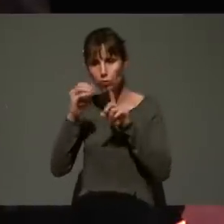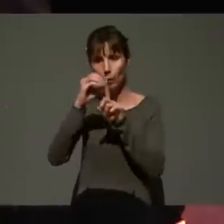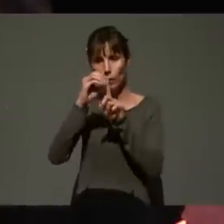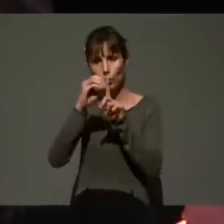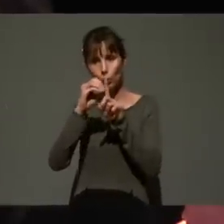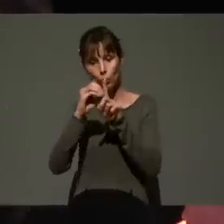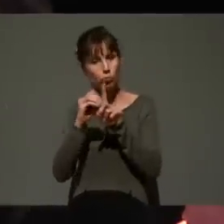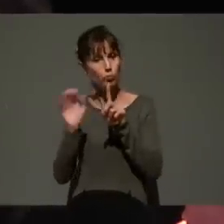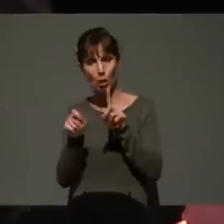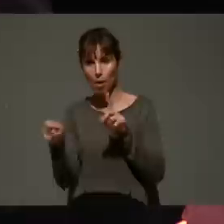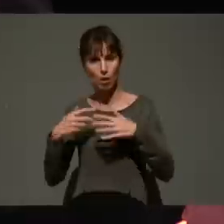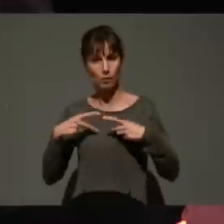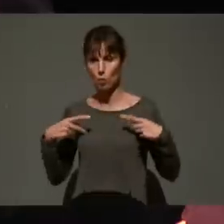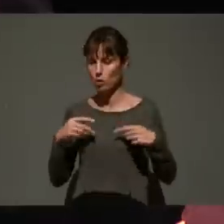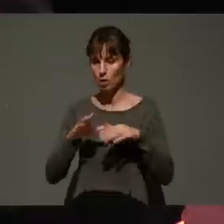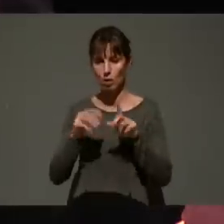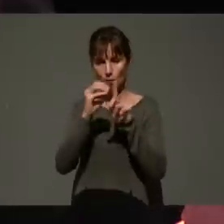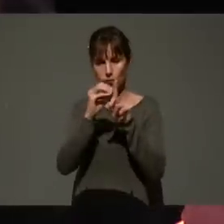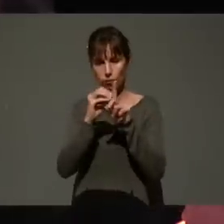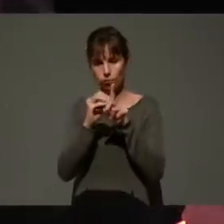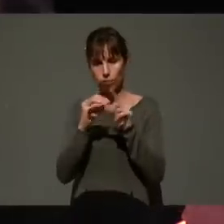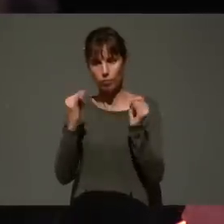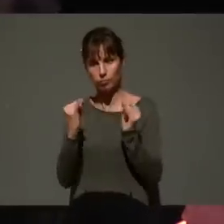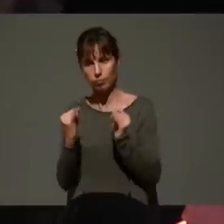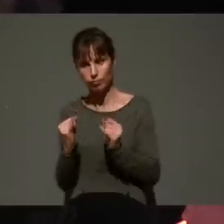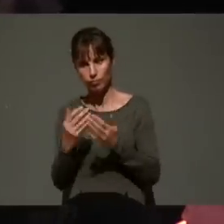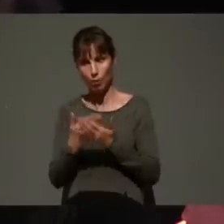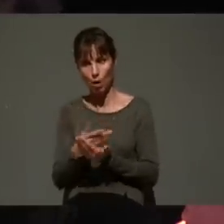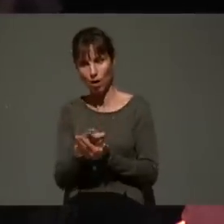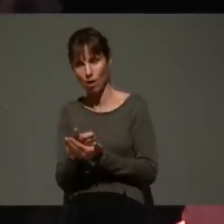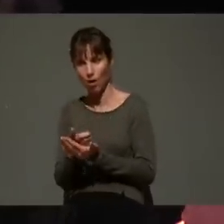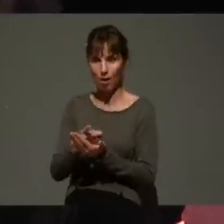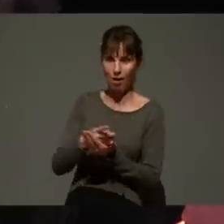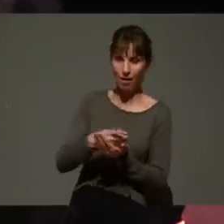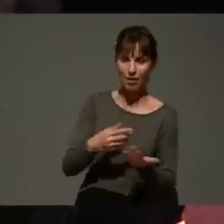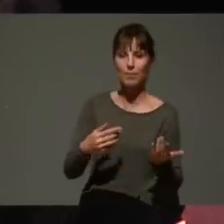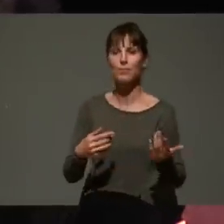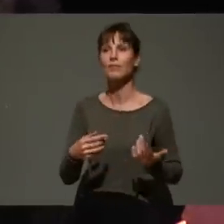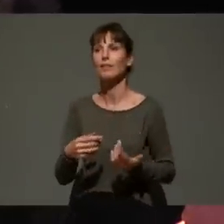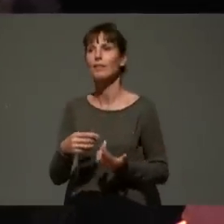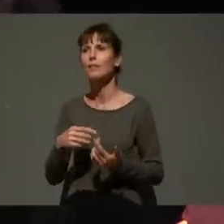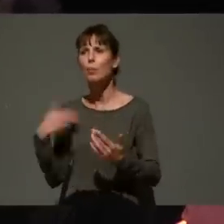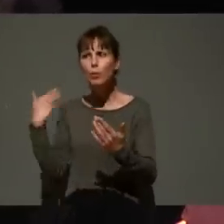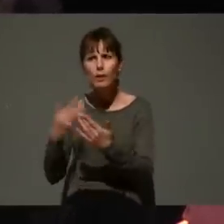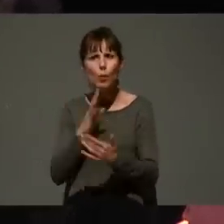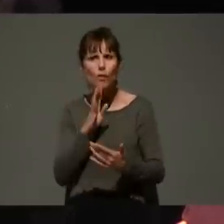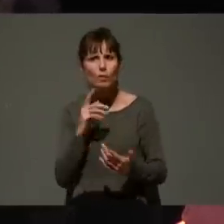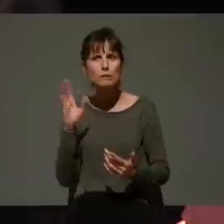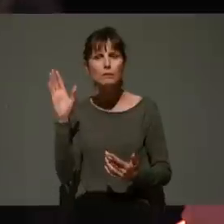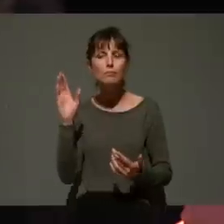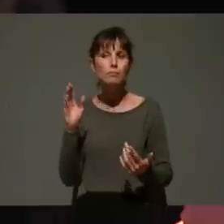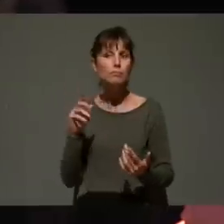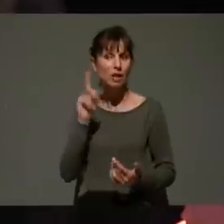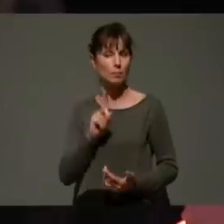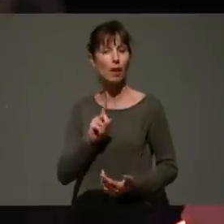température du corps, et en conséquence de quoi, on perd du poids. D'ailleurs, au passage, vous ne m'avez pas entendu dire que le sport, ça faisait perdre du poids, hein,